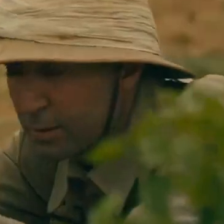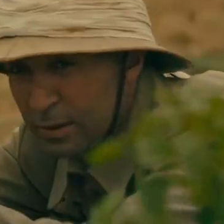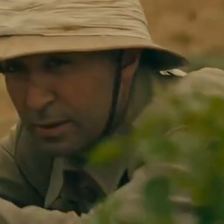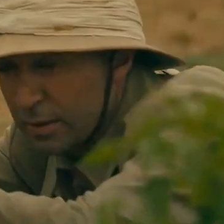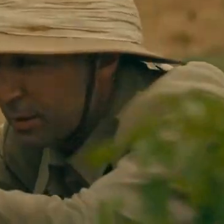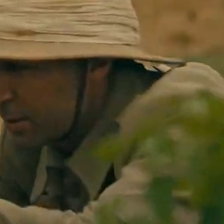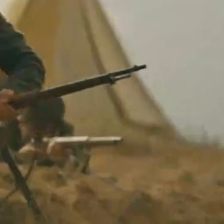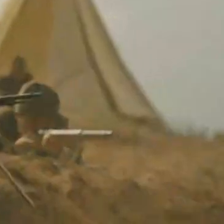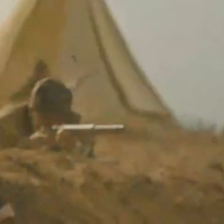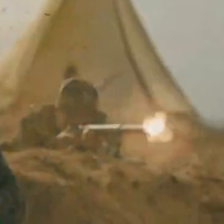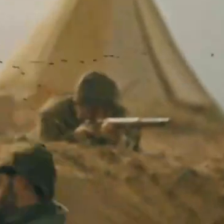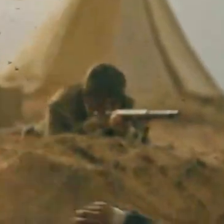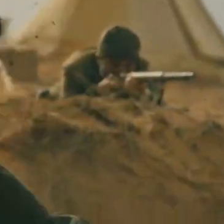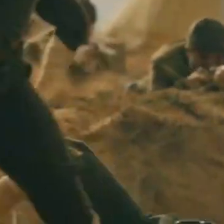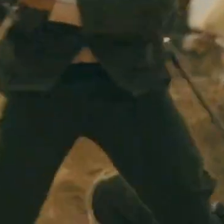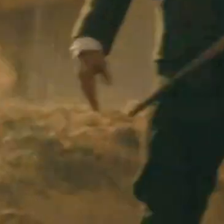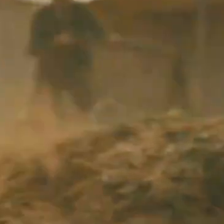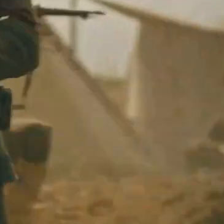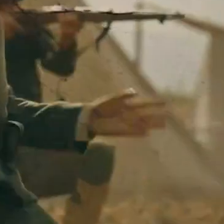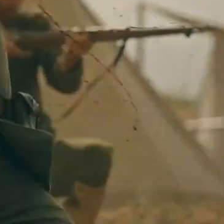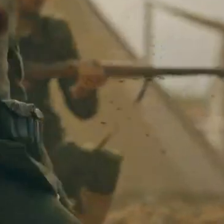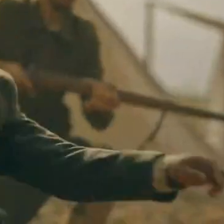Makineli silahın başında iki İngiliz.